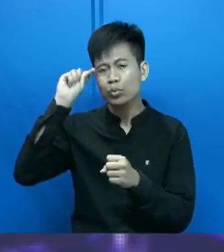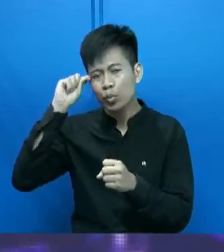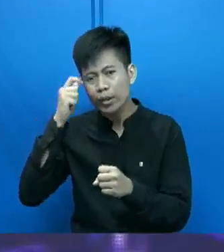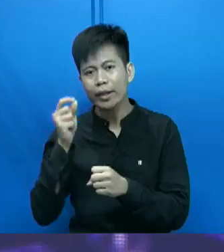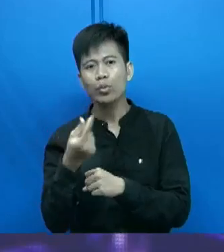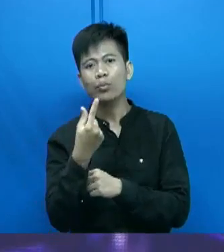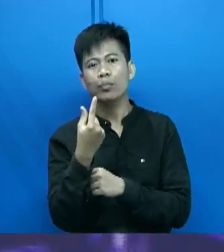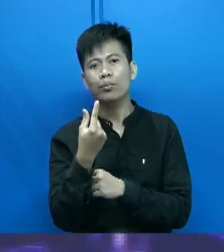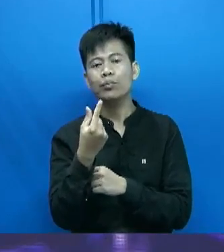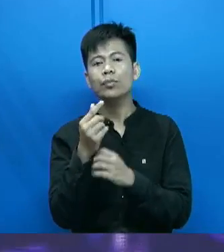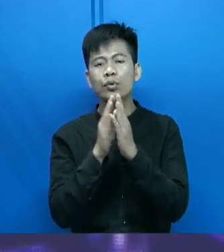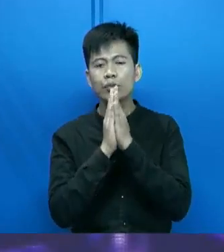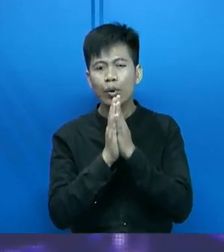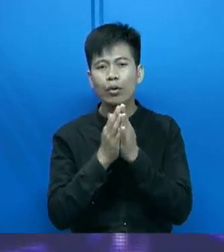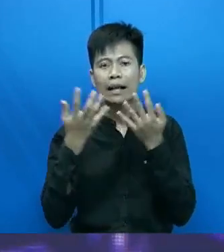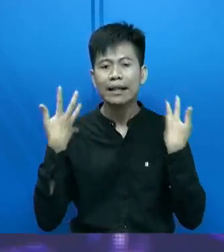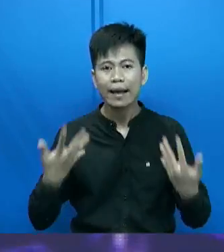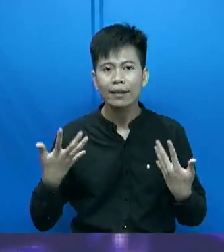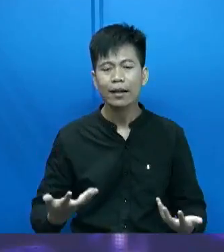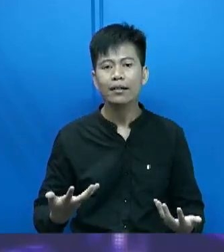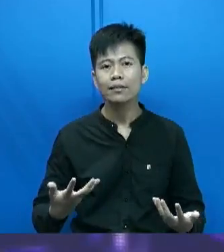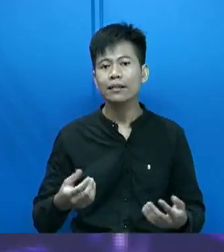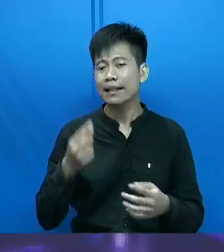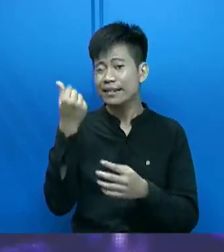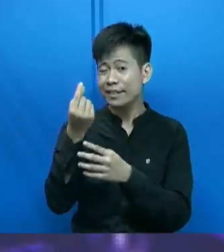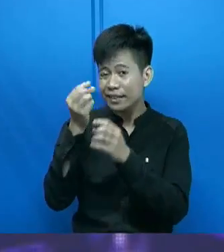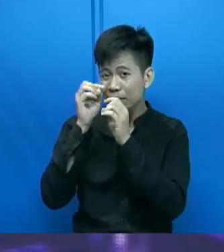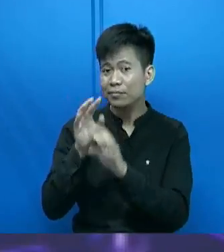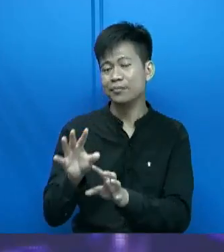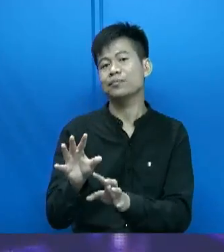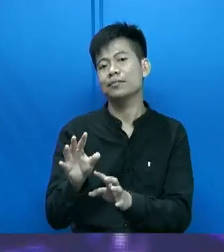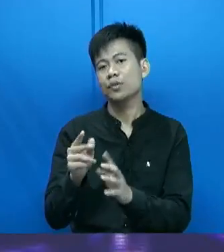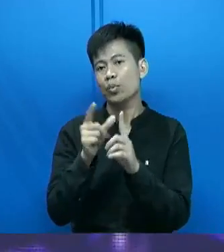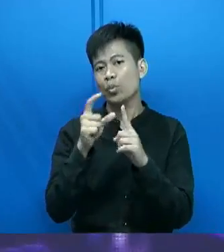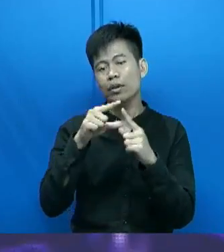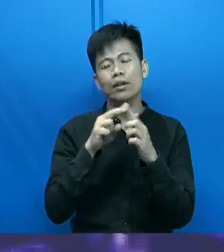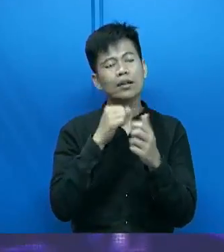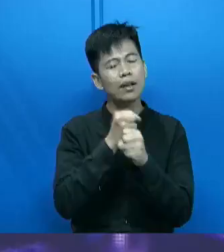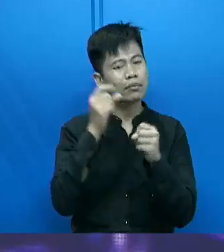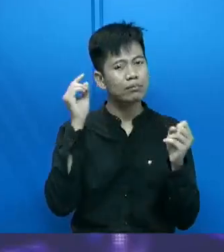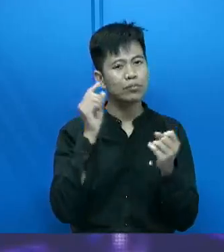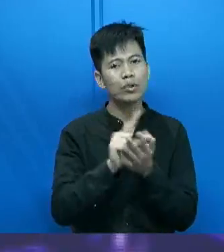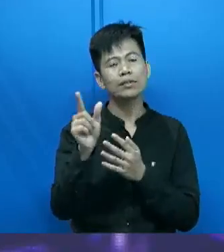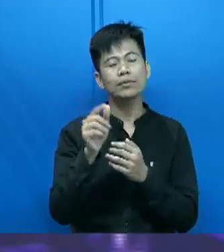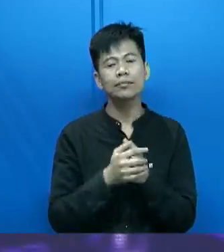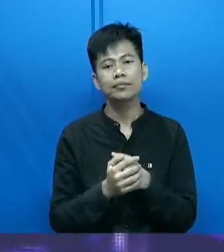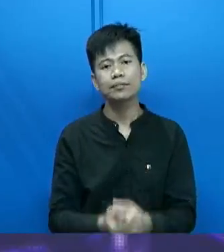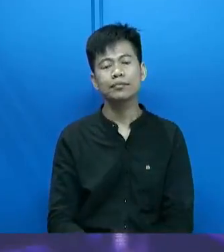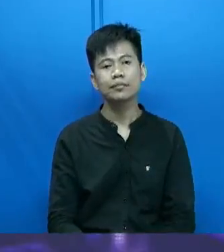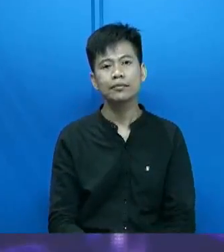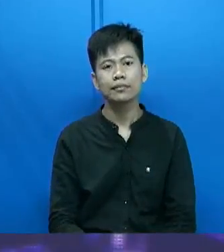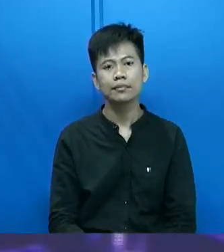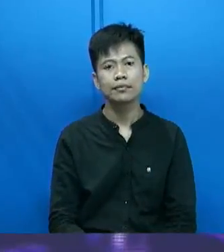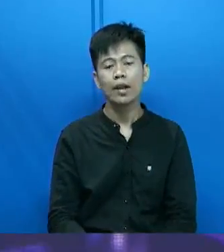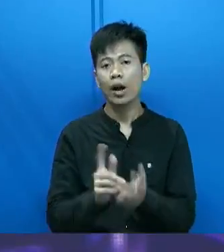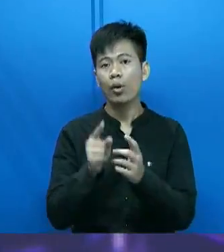hidupnya, maka mohon ringankan keadaannya, limpahkan rezekinya minimal untuk dapat melunasi utang-utangnya. Allahumma wala asran illa yasartah, jika